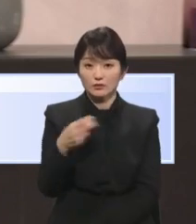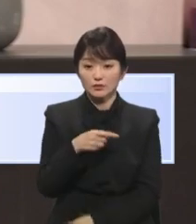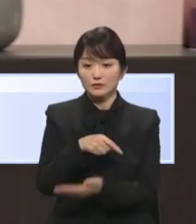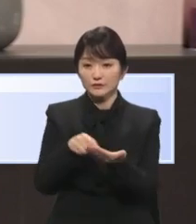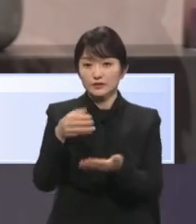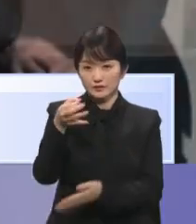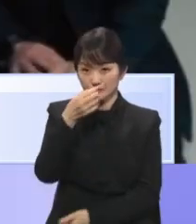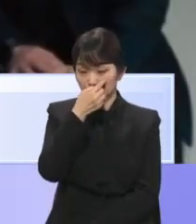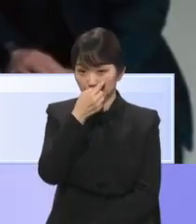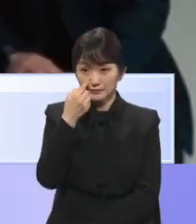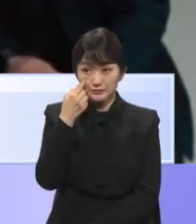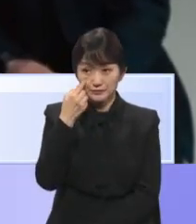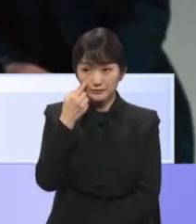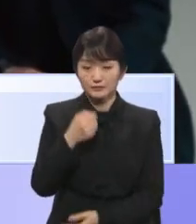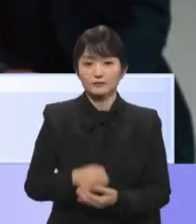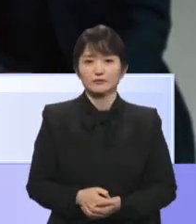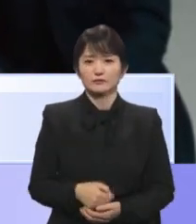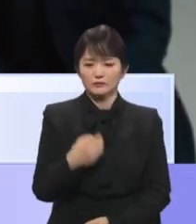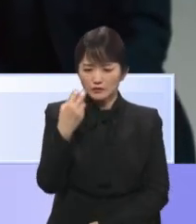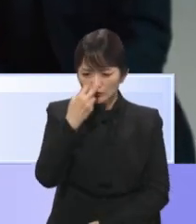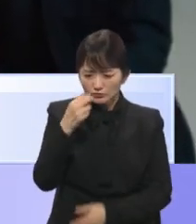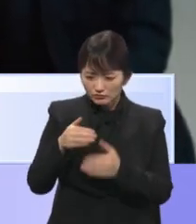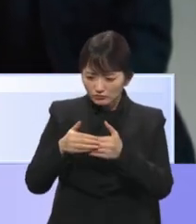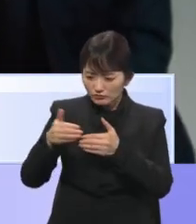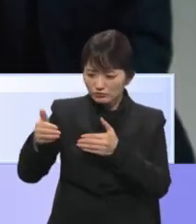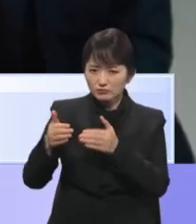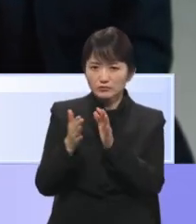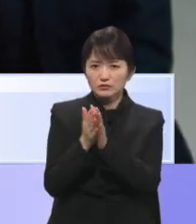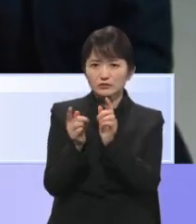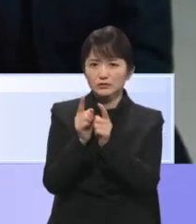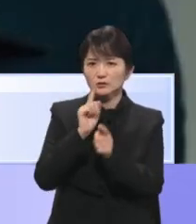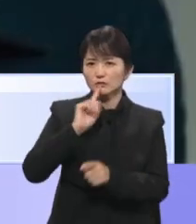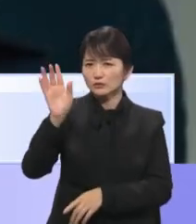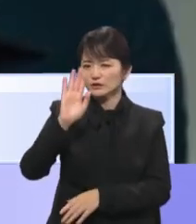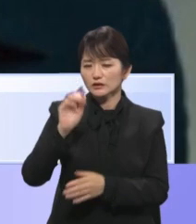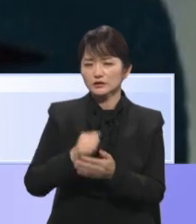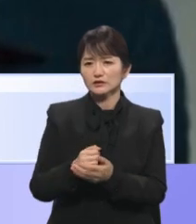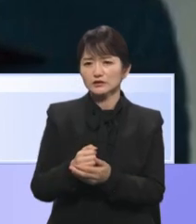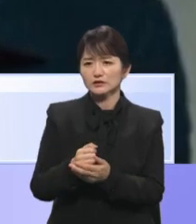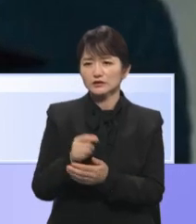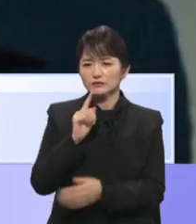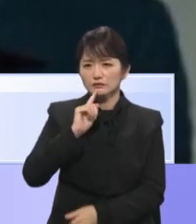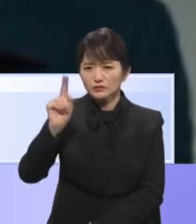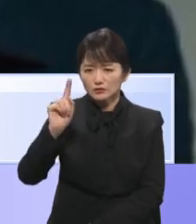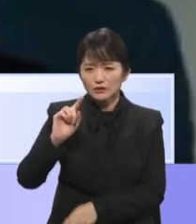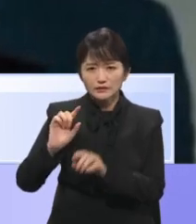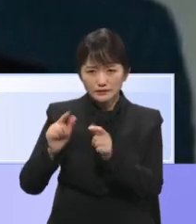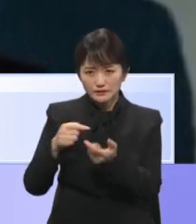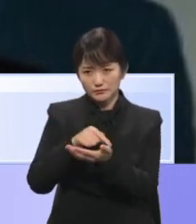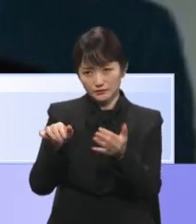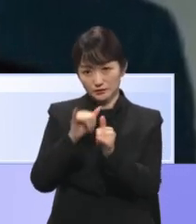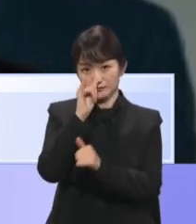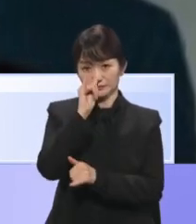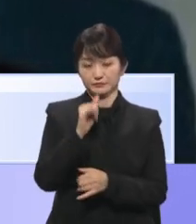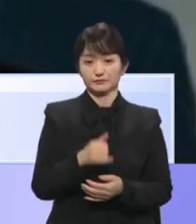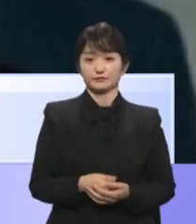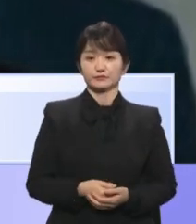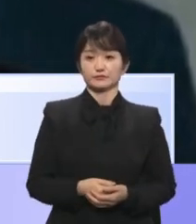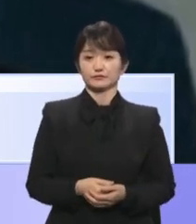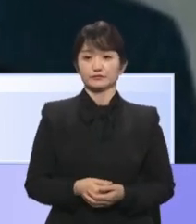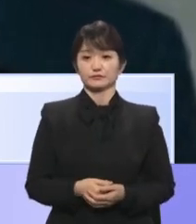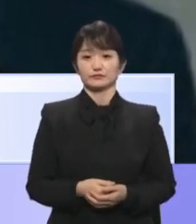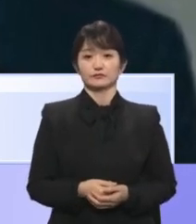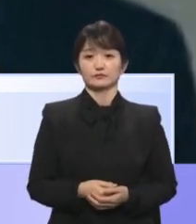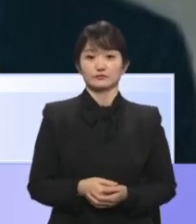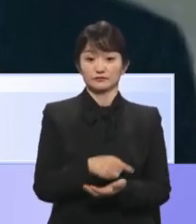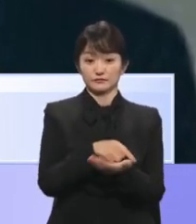것인데 만약에 이제 추사 과정에서 직접적으로 고소하지 않거나 신고하지 않은 피해자가 발견될 가능성도 당연히 있는 거고요 그에